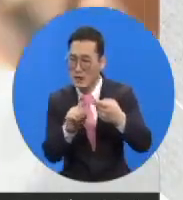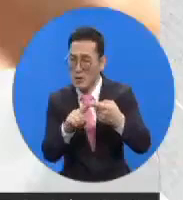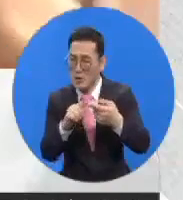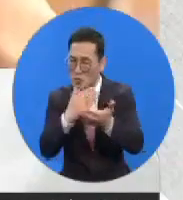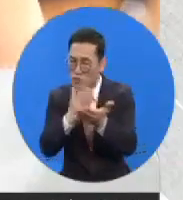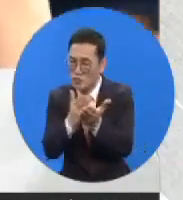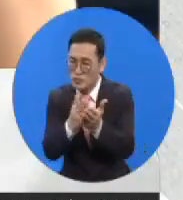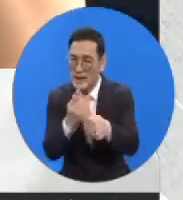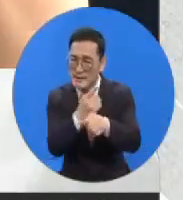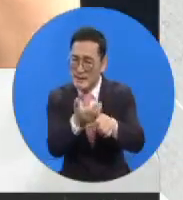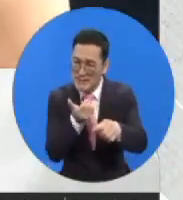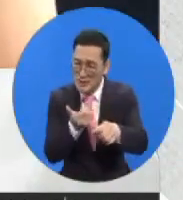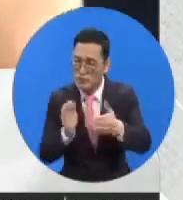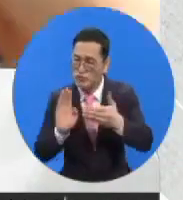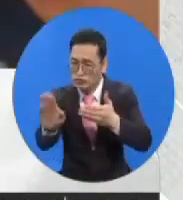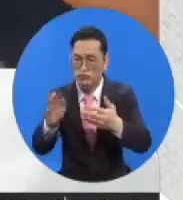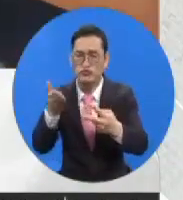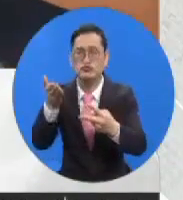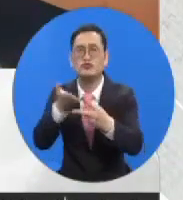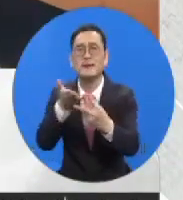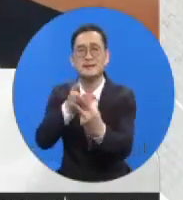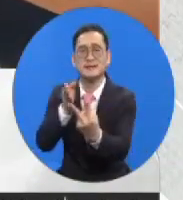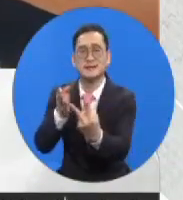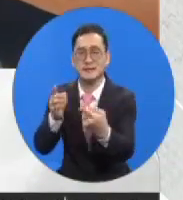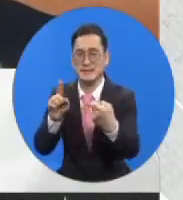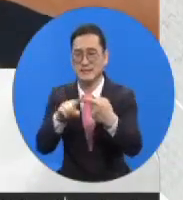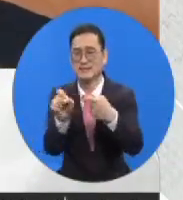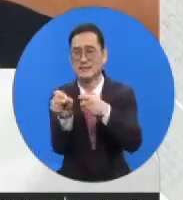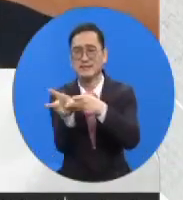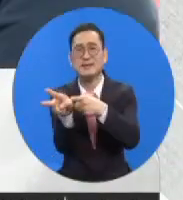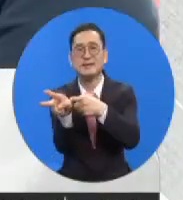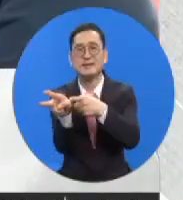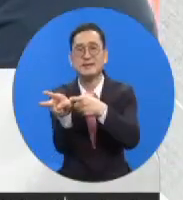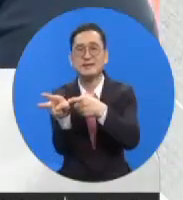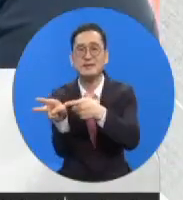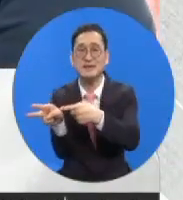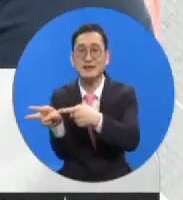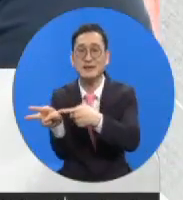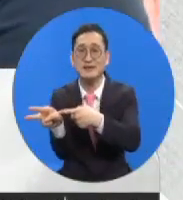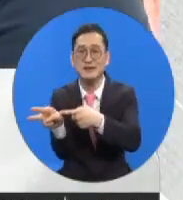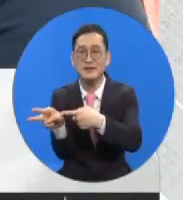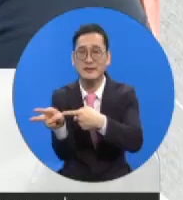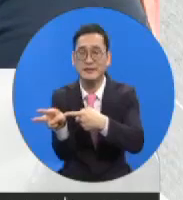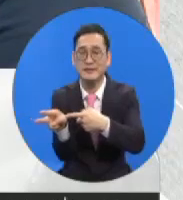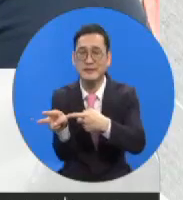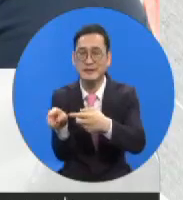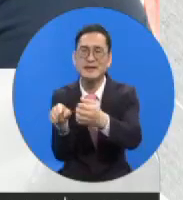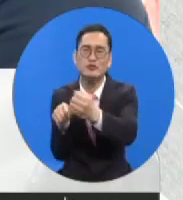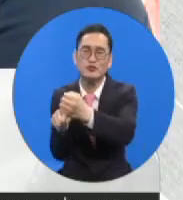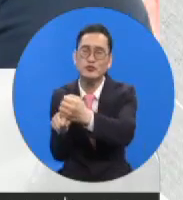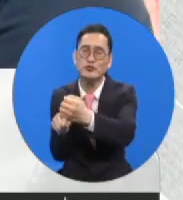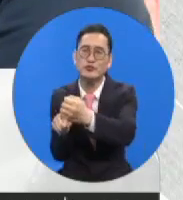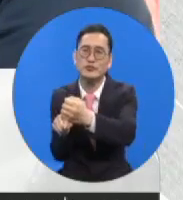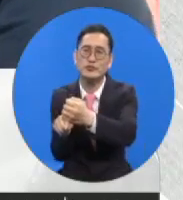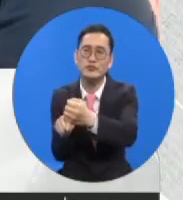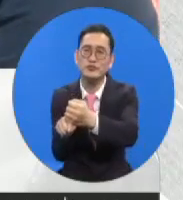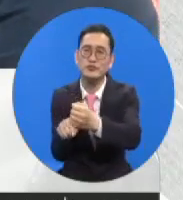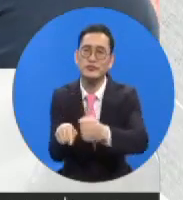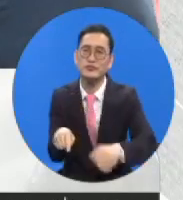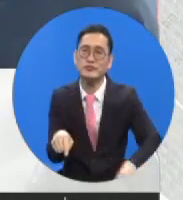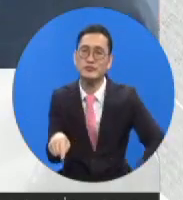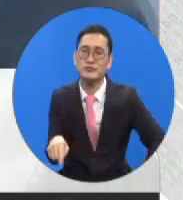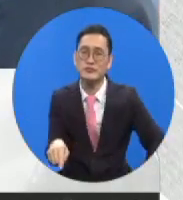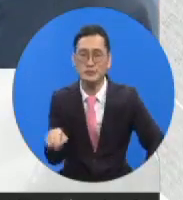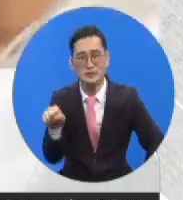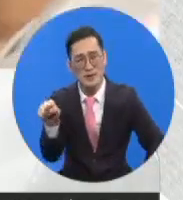어떤 백신주가 바뀌게 되면서 미세한 어떤 항원성, 면역원성의 차이를 발생을 시키면서 이게 현재의 상황으로 갈 수